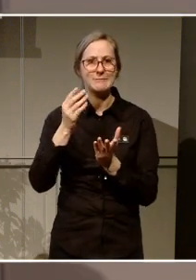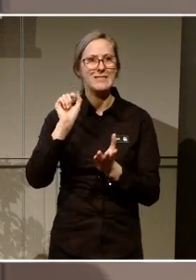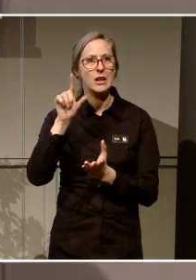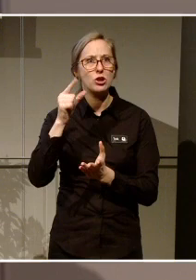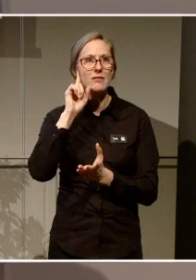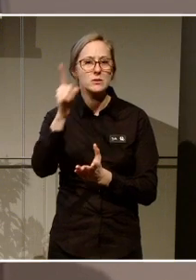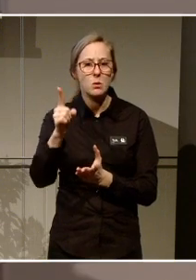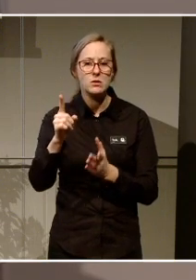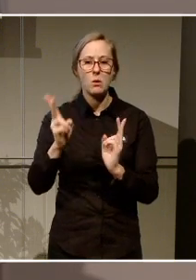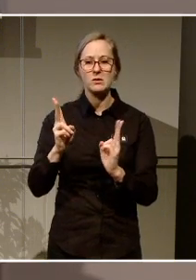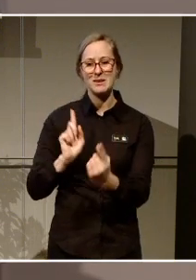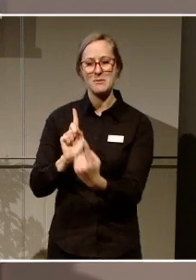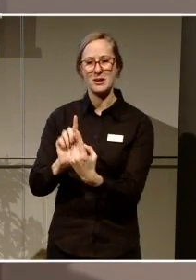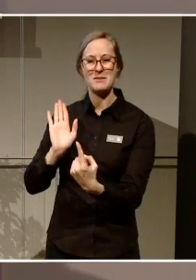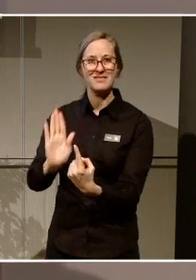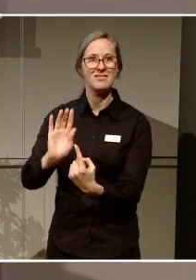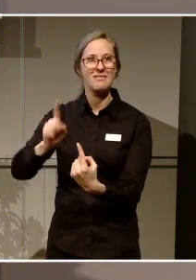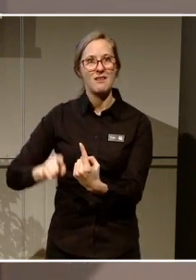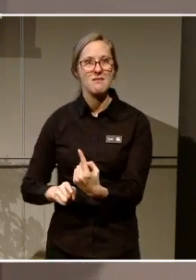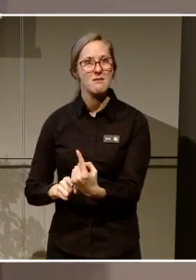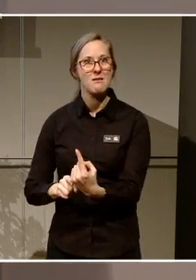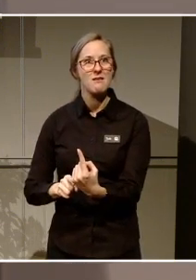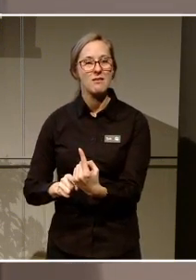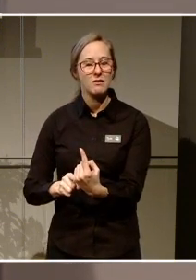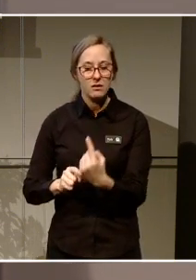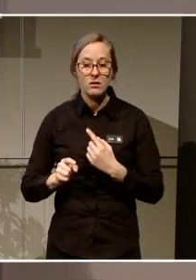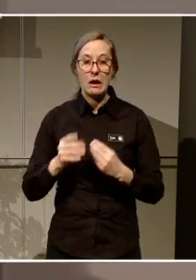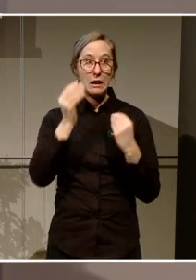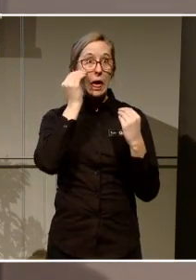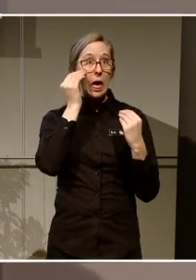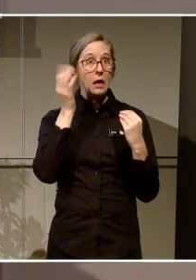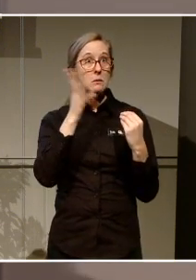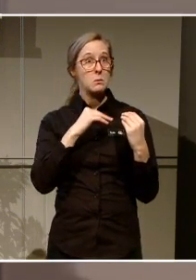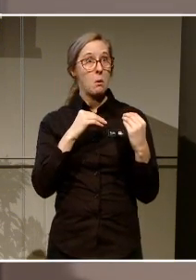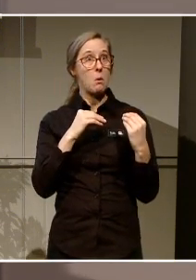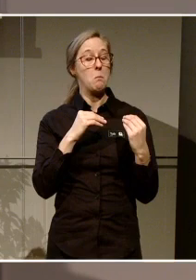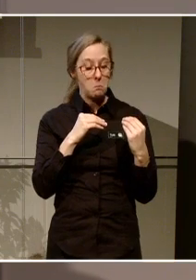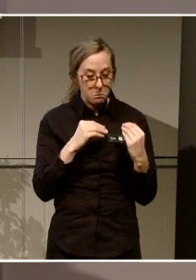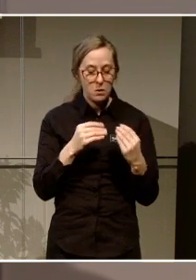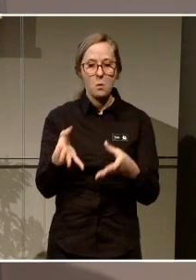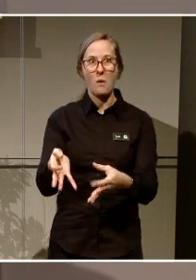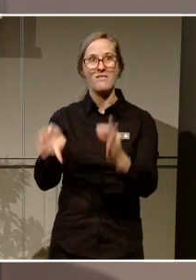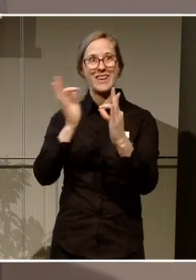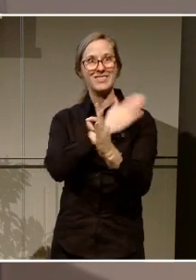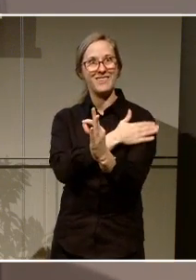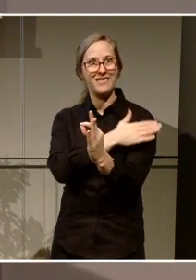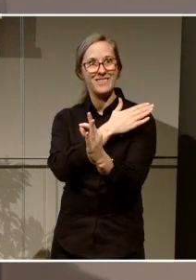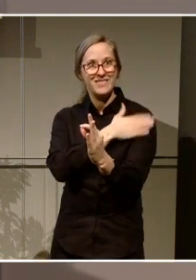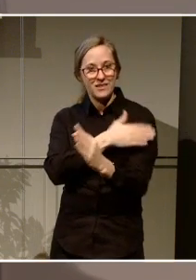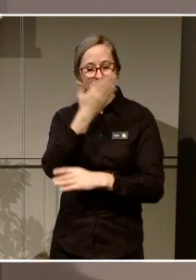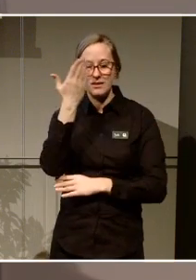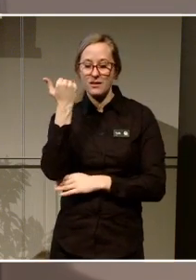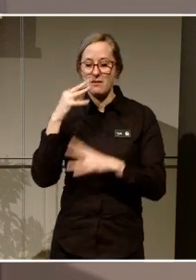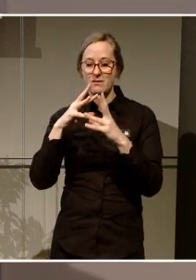möta människor på deras egna villkor. Vad vi lär oss av det här är ju både att en offentlig tjänst kan inte